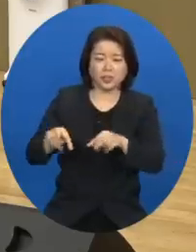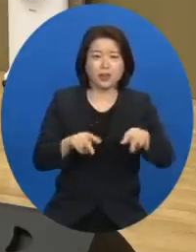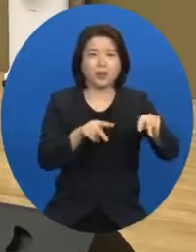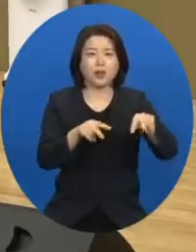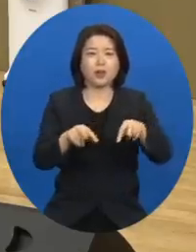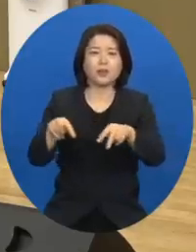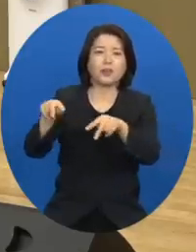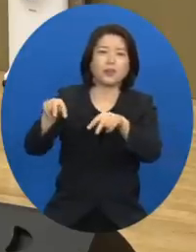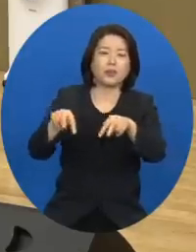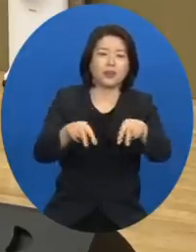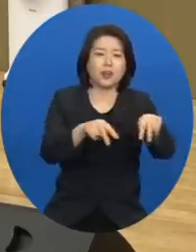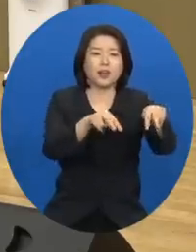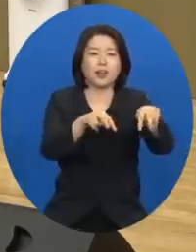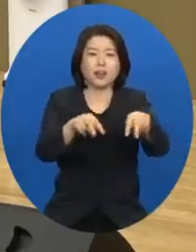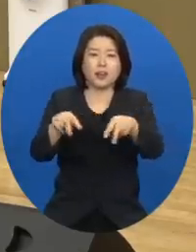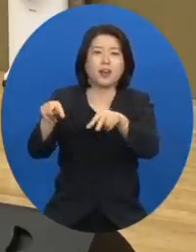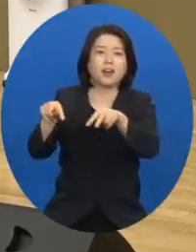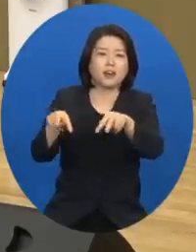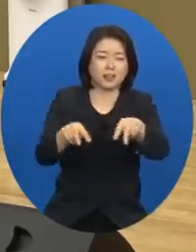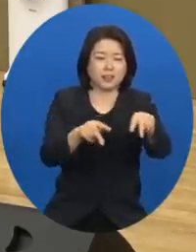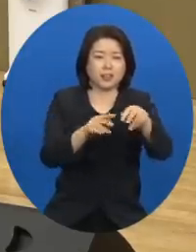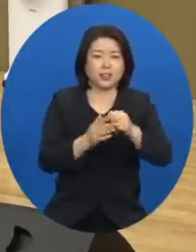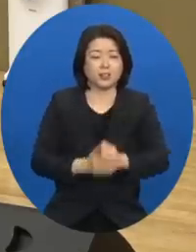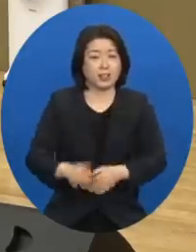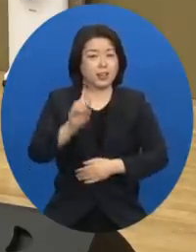우리 걸어가